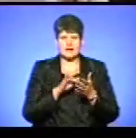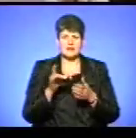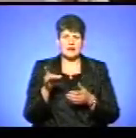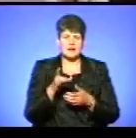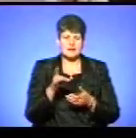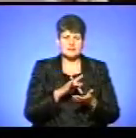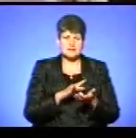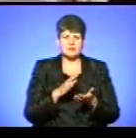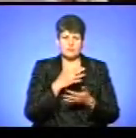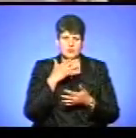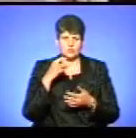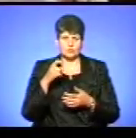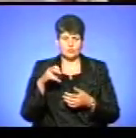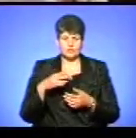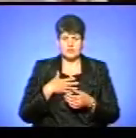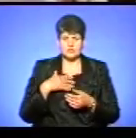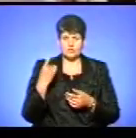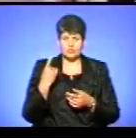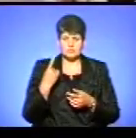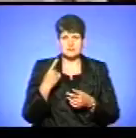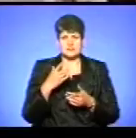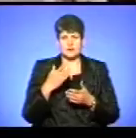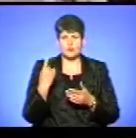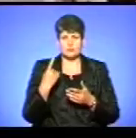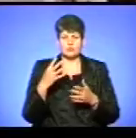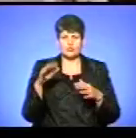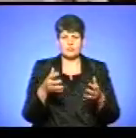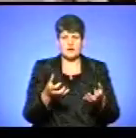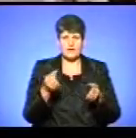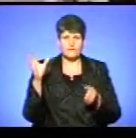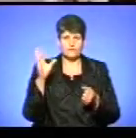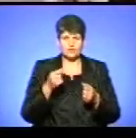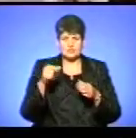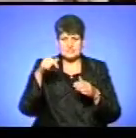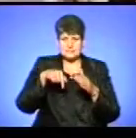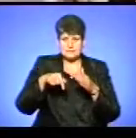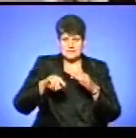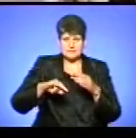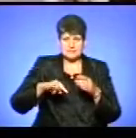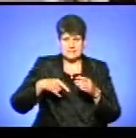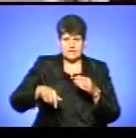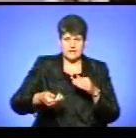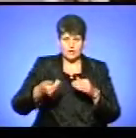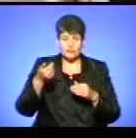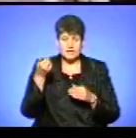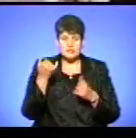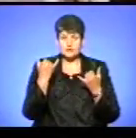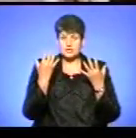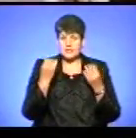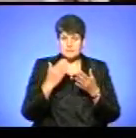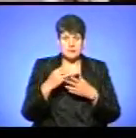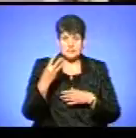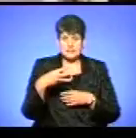є область, яка воду бере всю з підземних джерел, тобто свердловин. На сьогоднішній день ми маємо